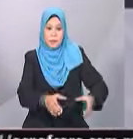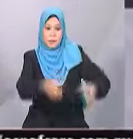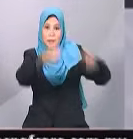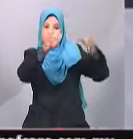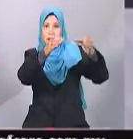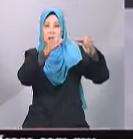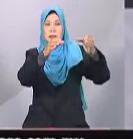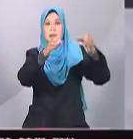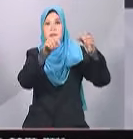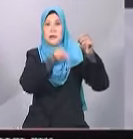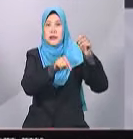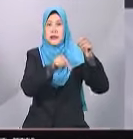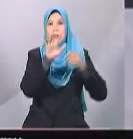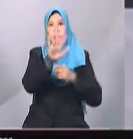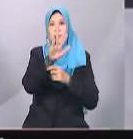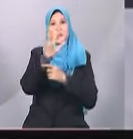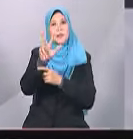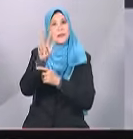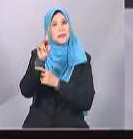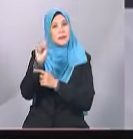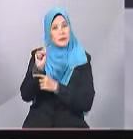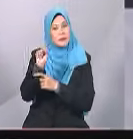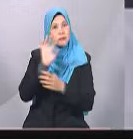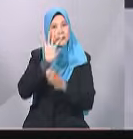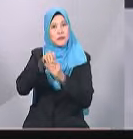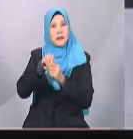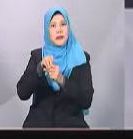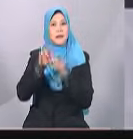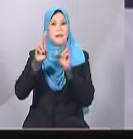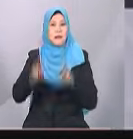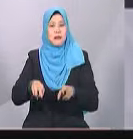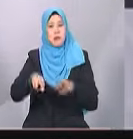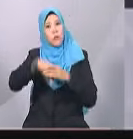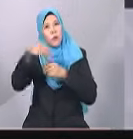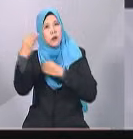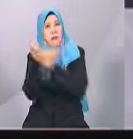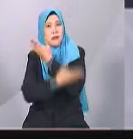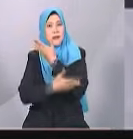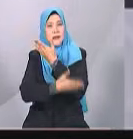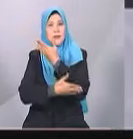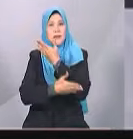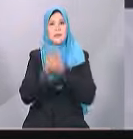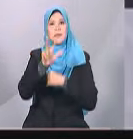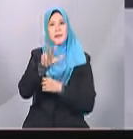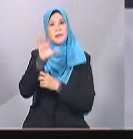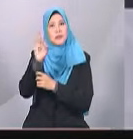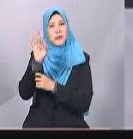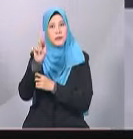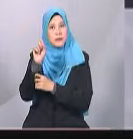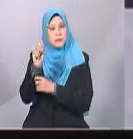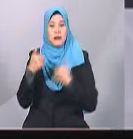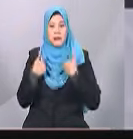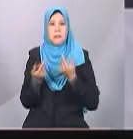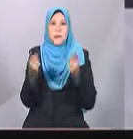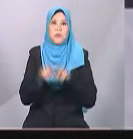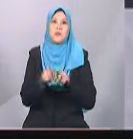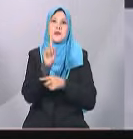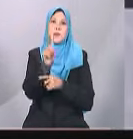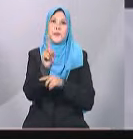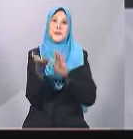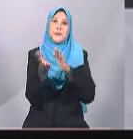1 53 kes, yang mana melibatkan warga negara asing 39 kes dan ada satu kematian di situ.